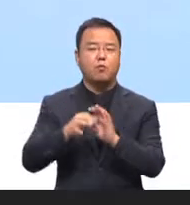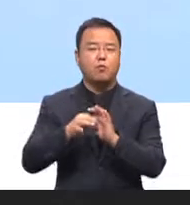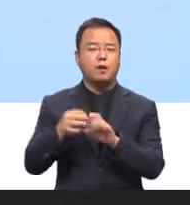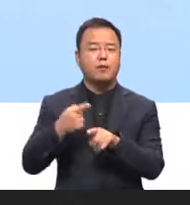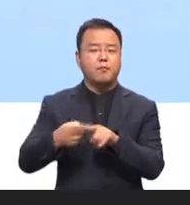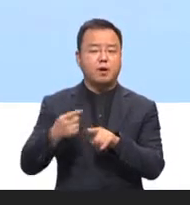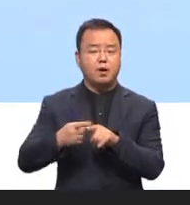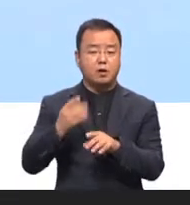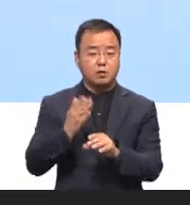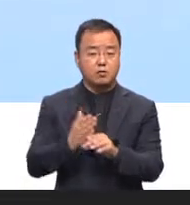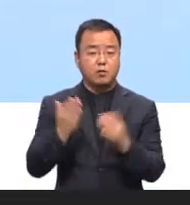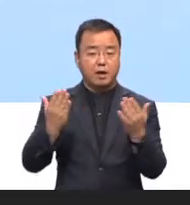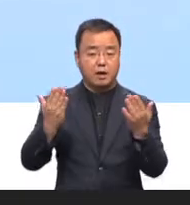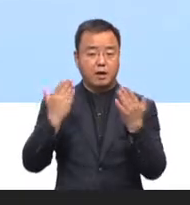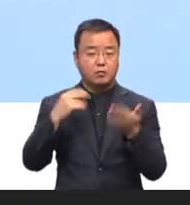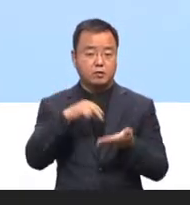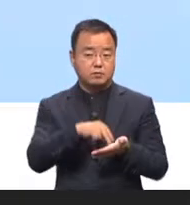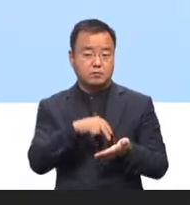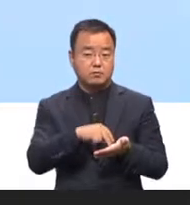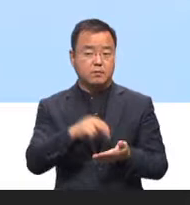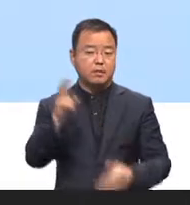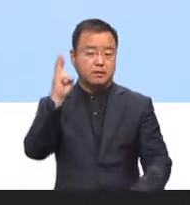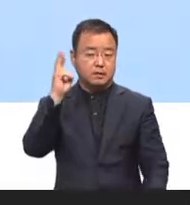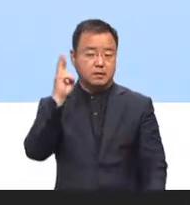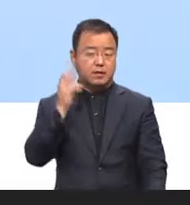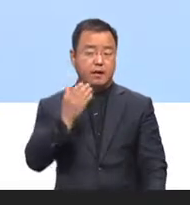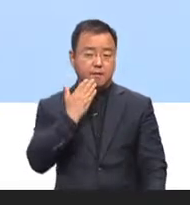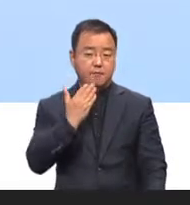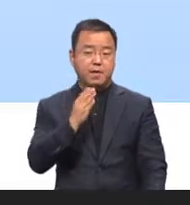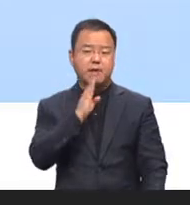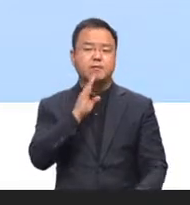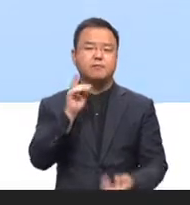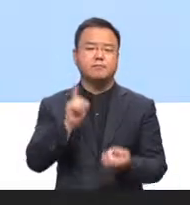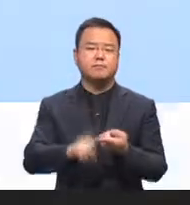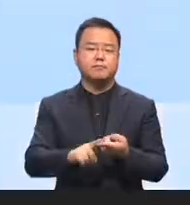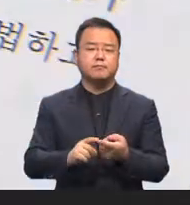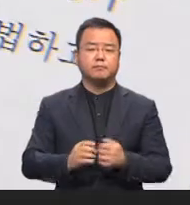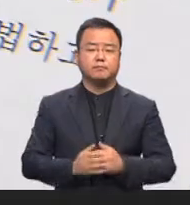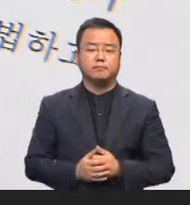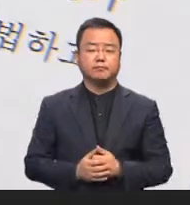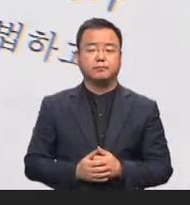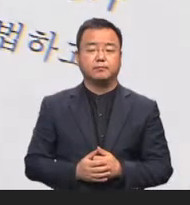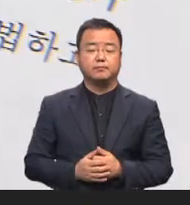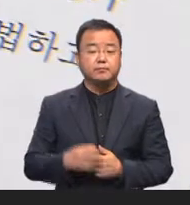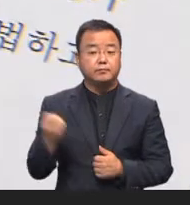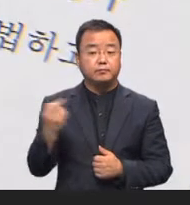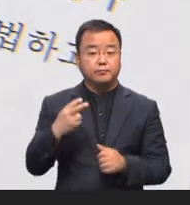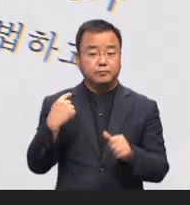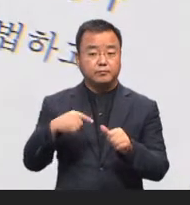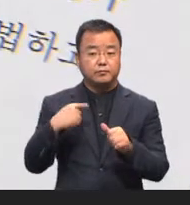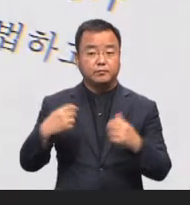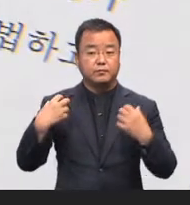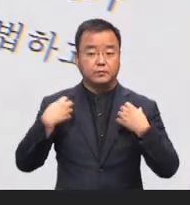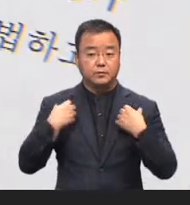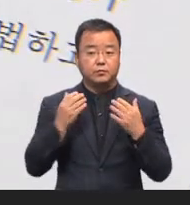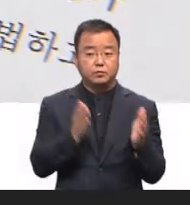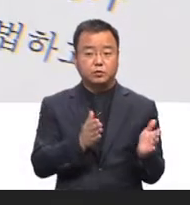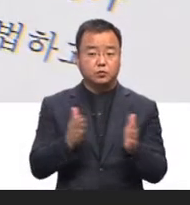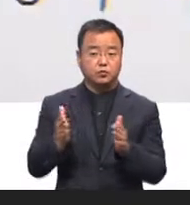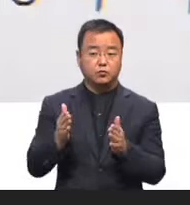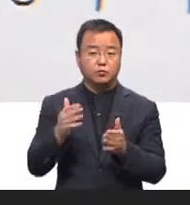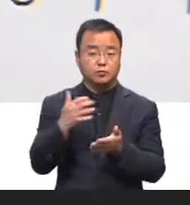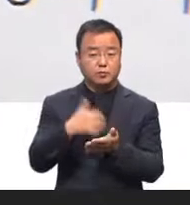학교 측에서도 충분히 예측 가능함으로 적법하다고 판단하였습니다. 또 교육청이 마련한 재량